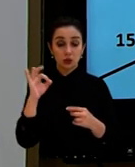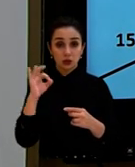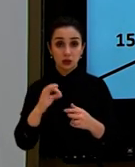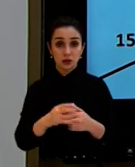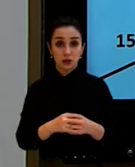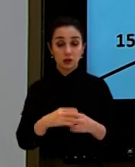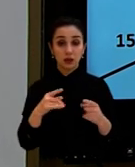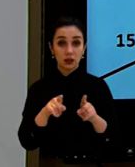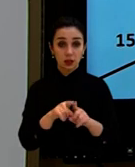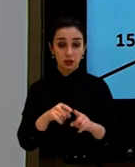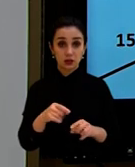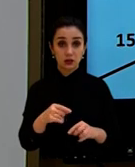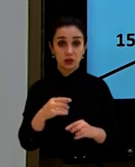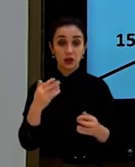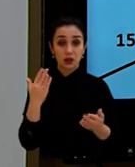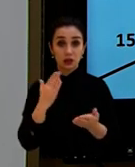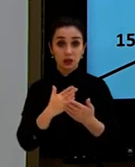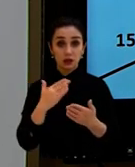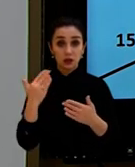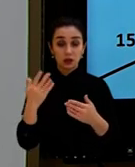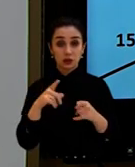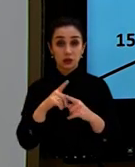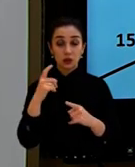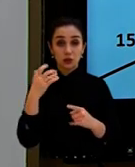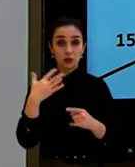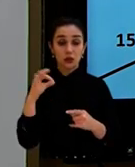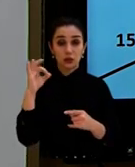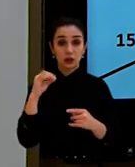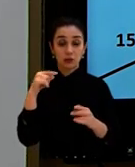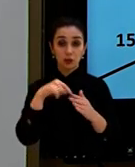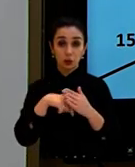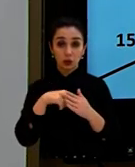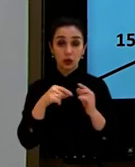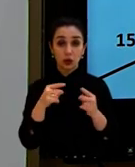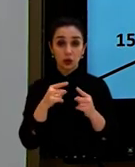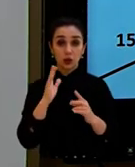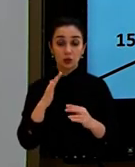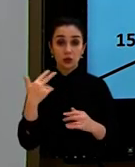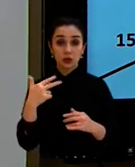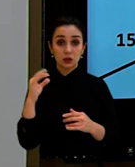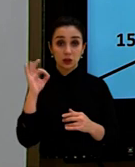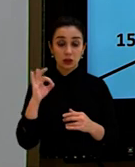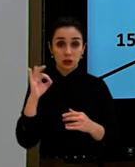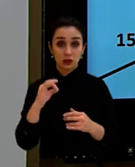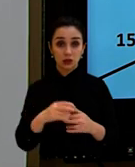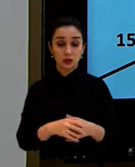градусов. Также, если внешний угол 150 градусов, то внутренний угол будет 30